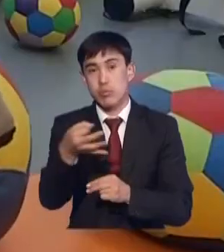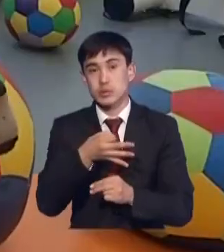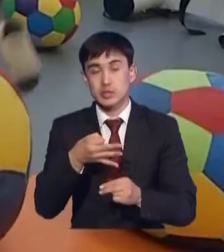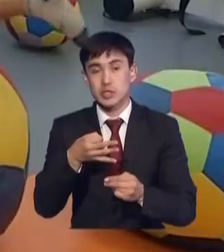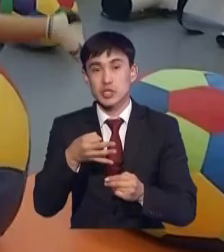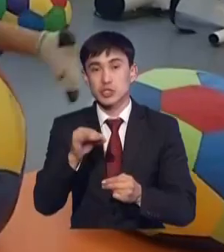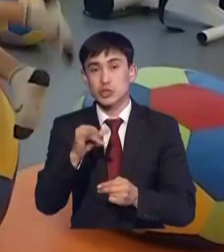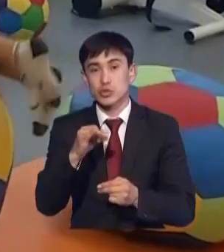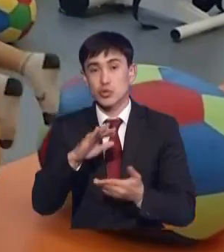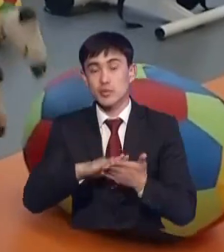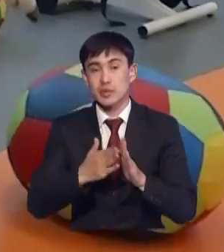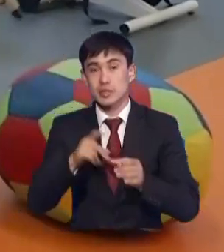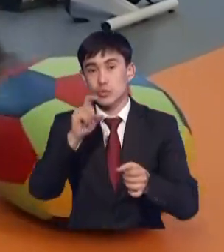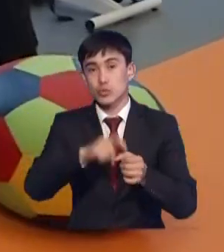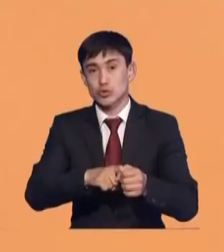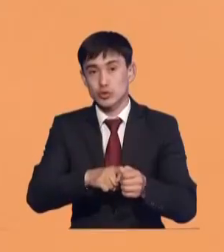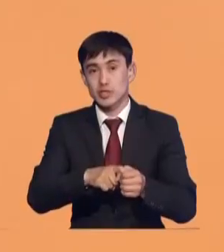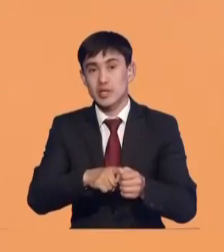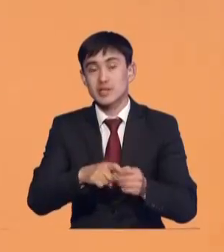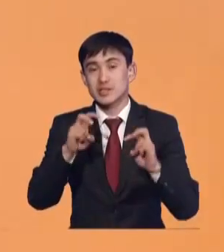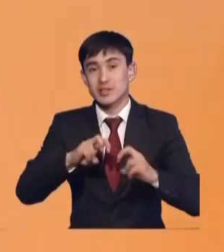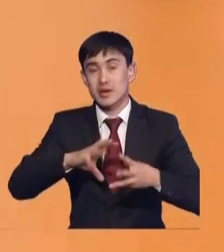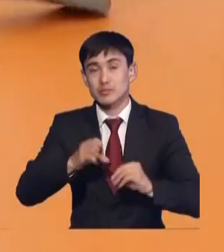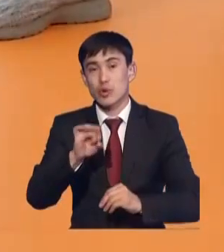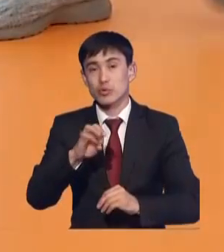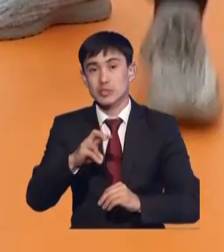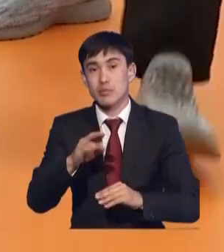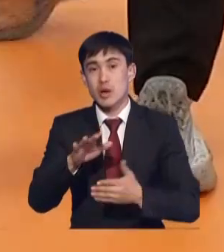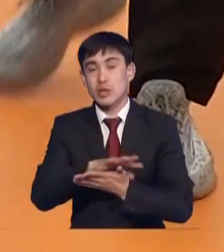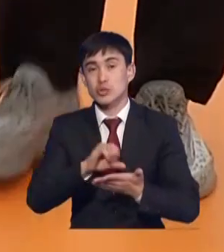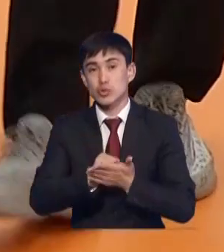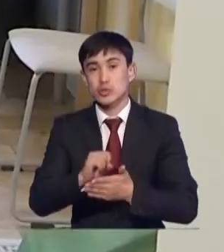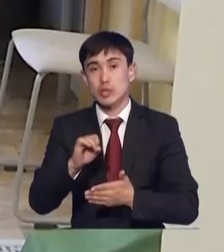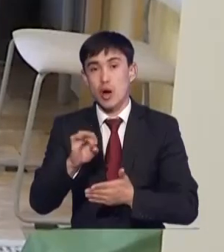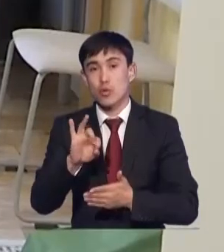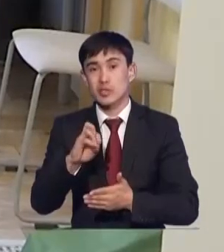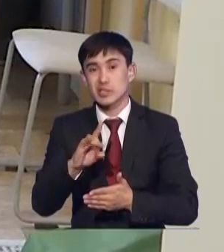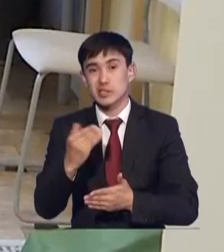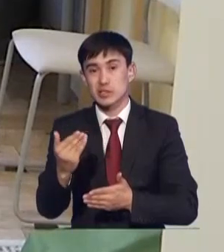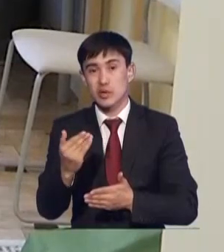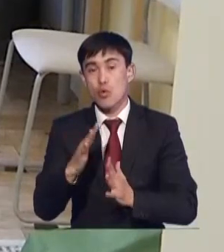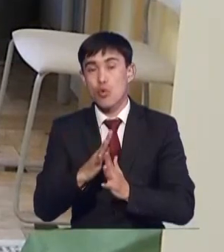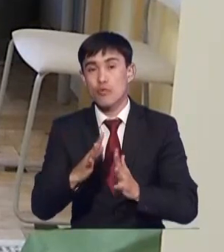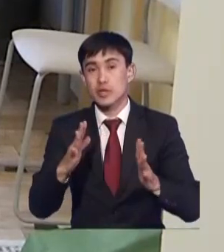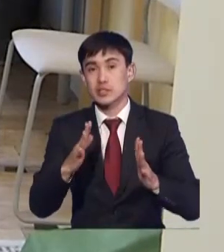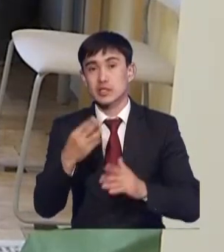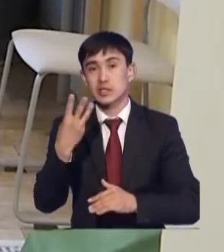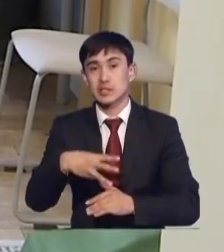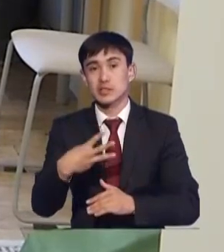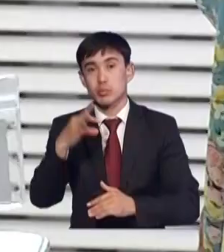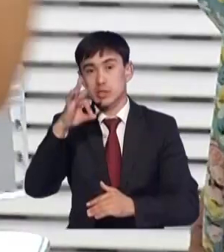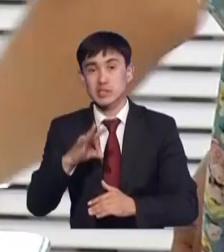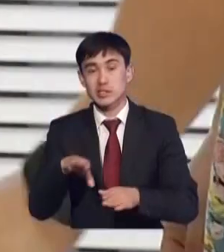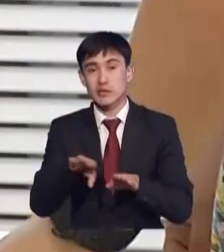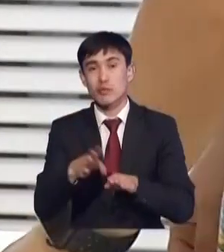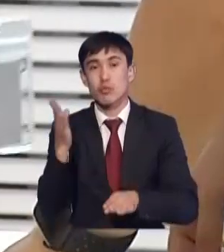пациентов состоящих на диспансерном учёте с диагнозом аутизм и расстройство аутистического Спектра увеличилось на 30% в